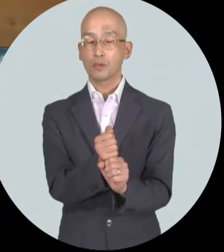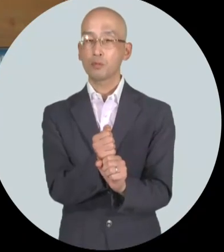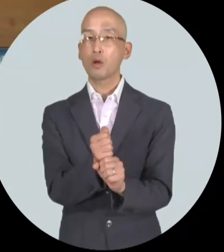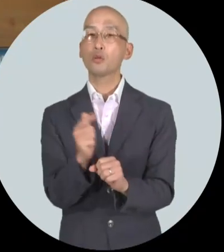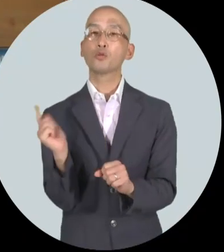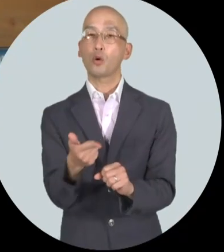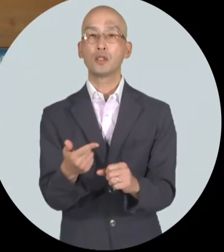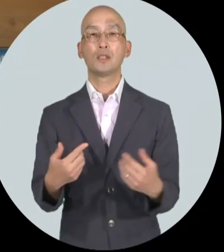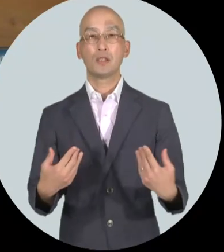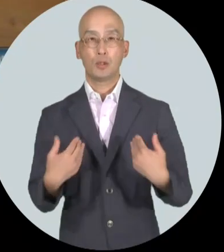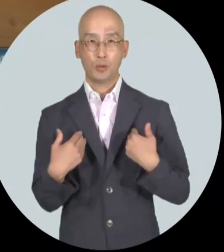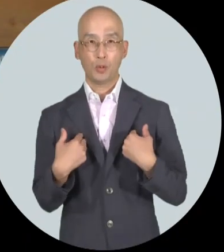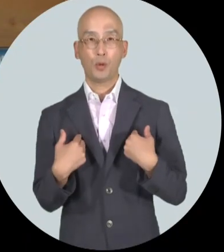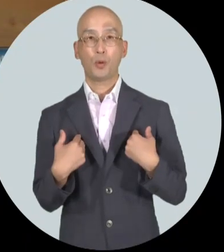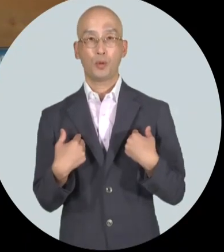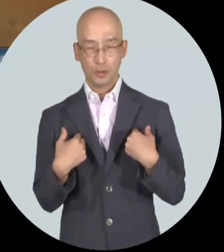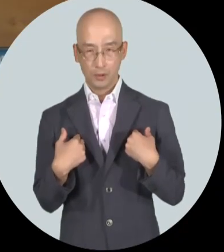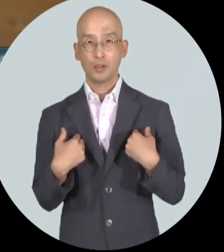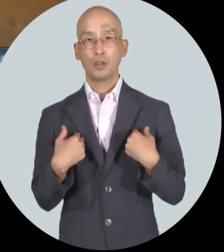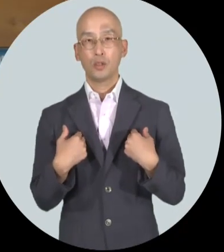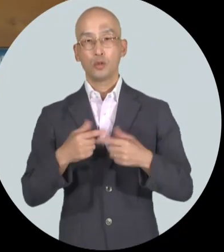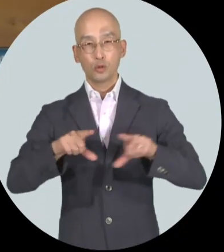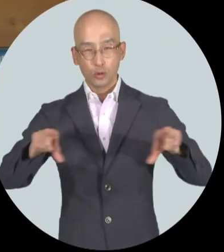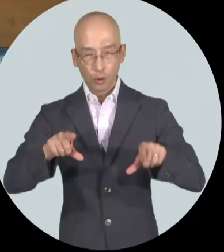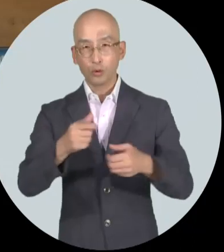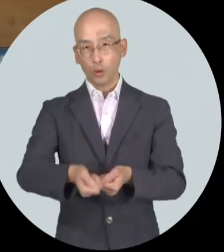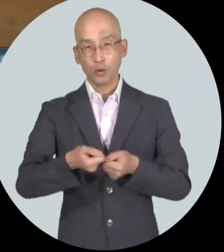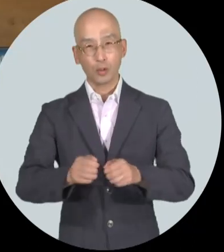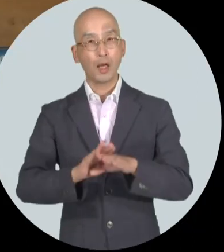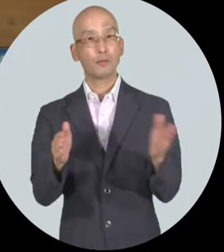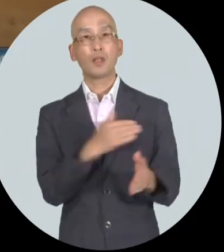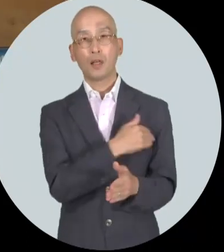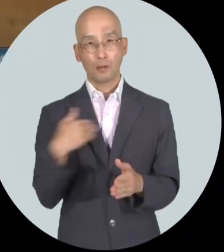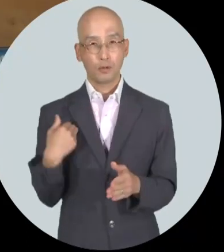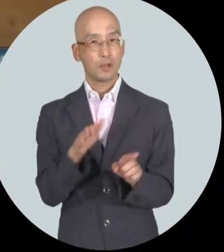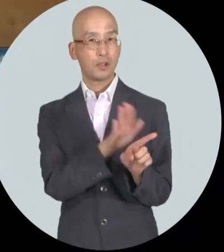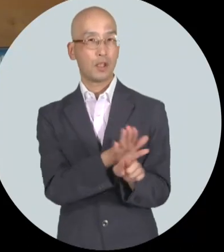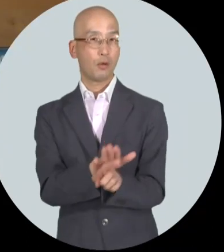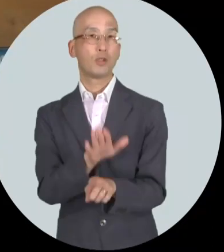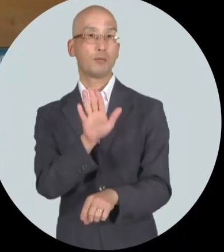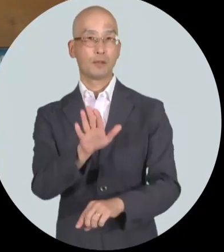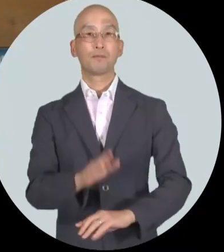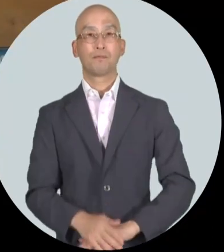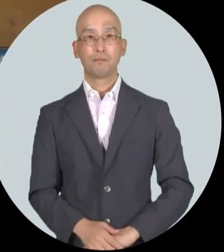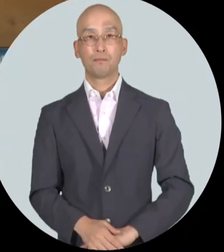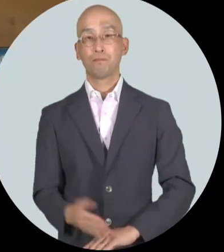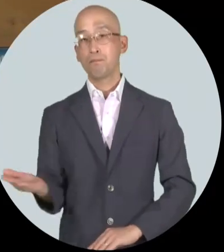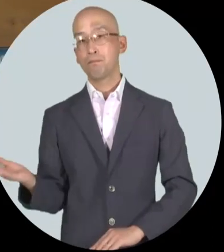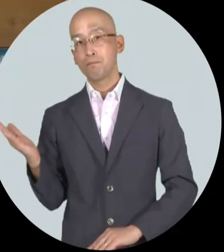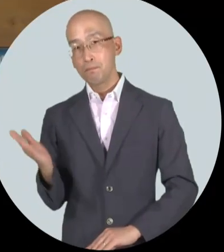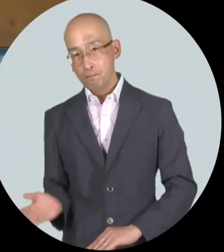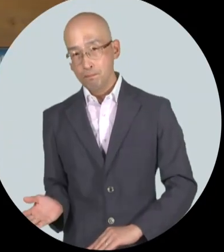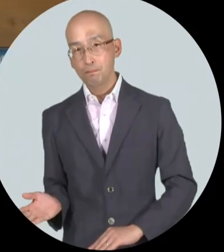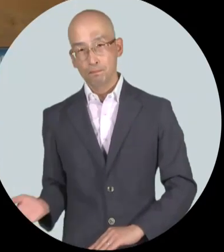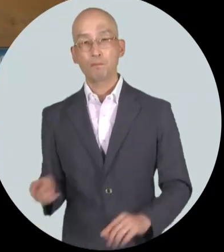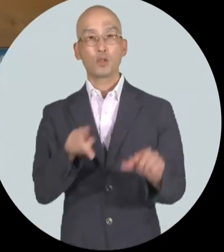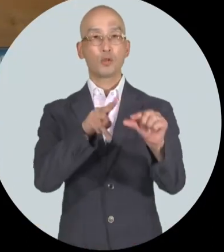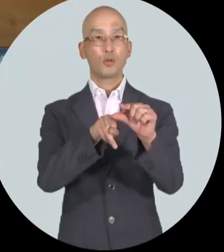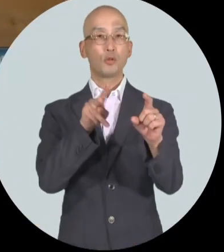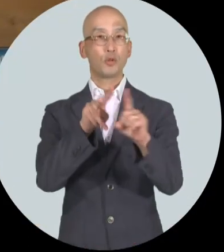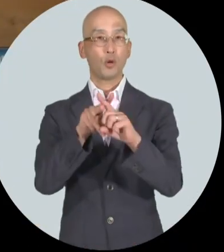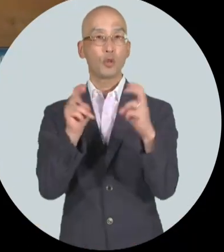の営農が再開できるように支援をしてまいりたいと思っております。課題は中小企業等復興支援事業